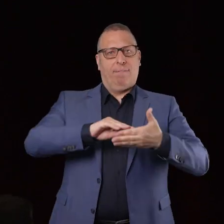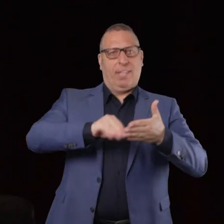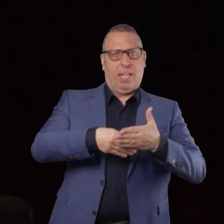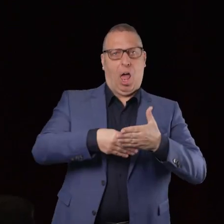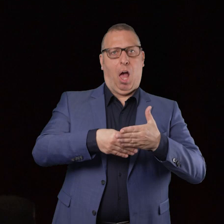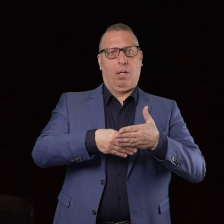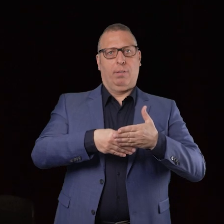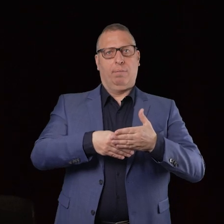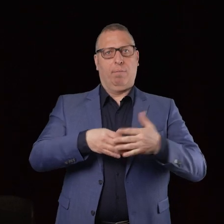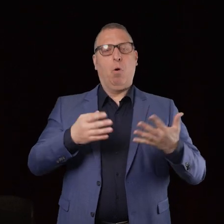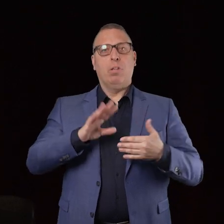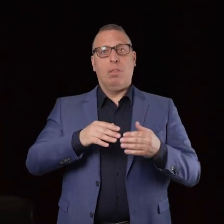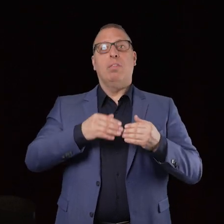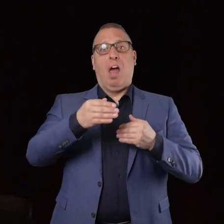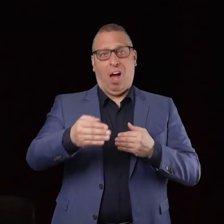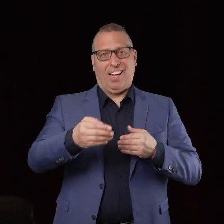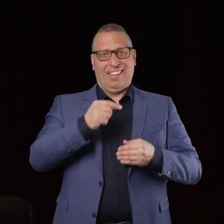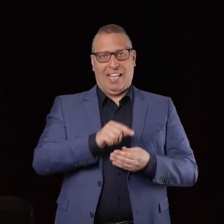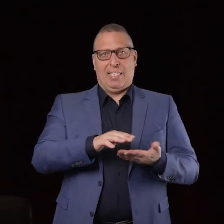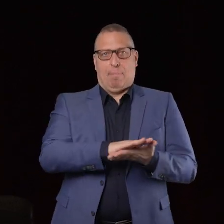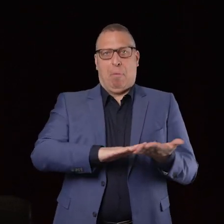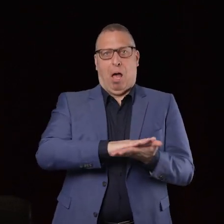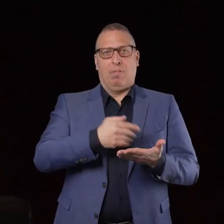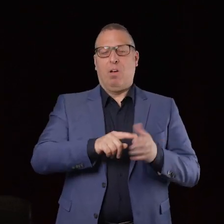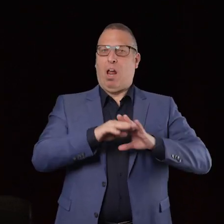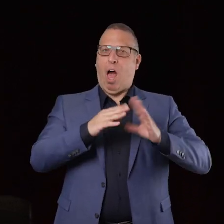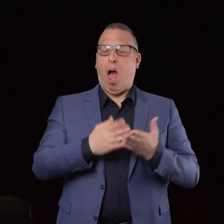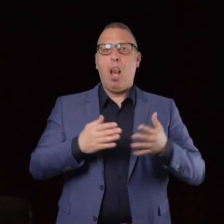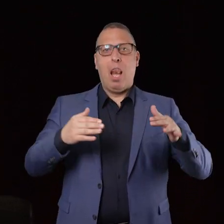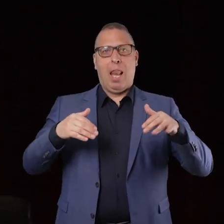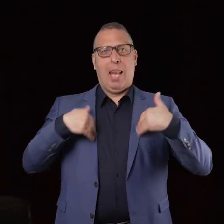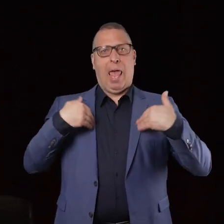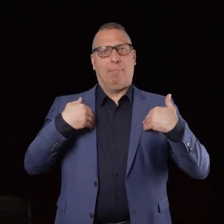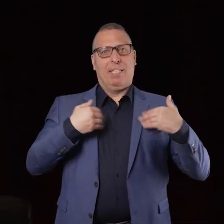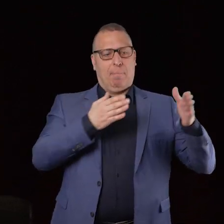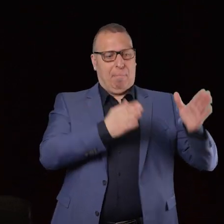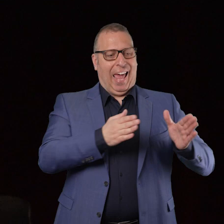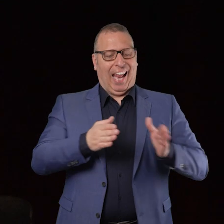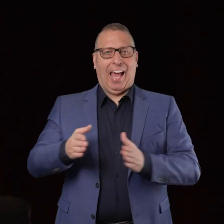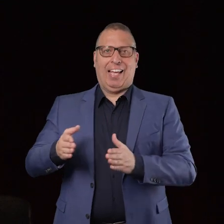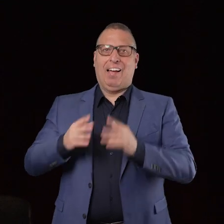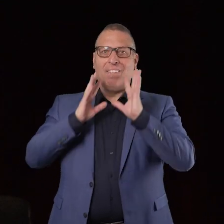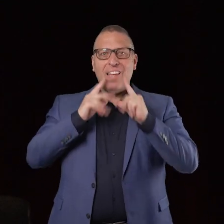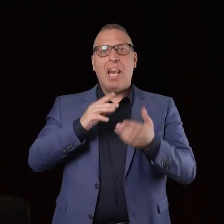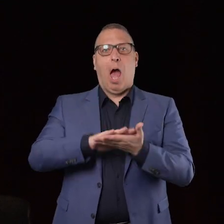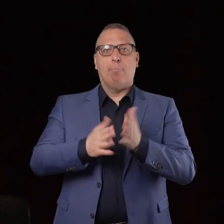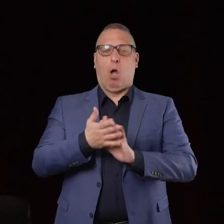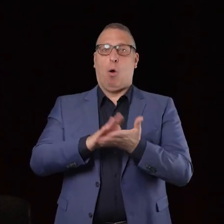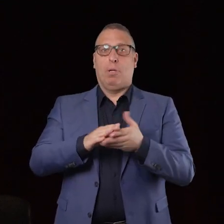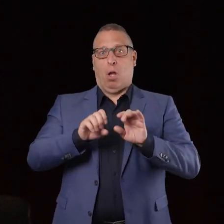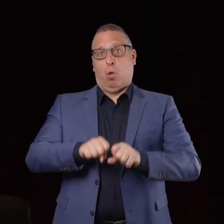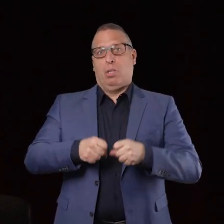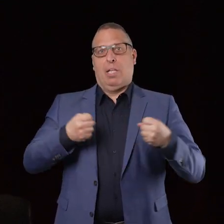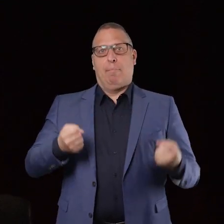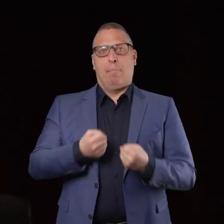Rahmenvertrag gewesen, wo eben nachher auf dieser Basis über alle Lebensbereiche viele weitere Abkommen haben